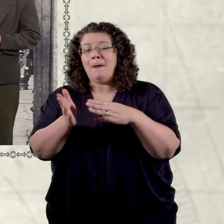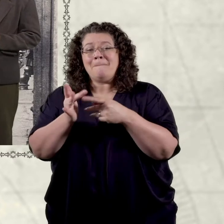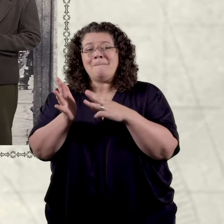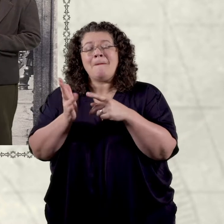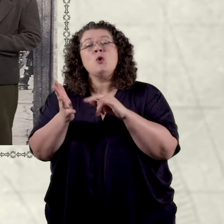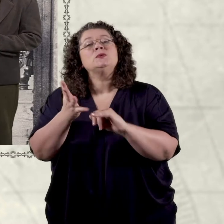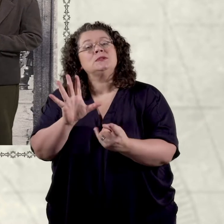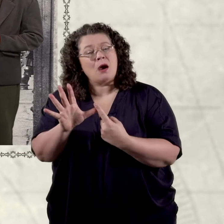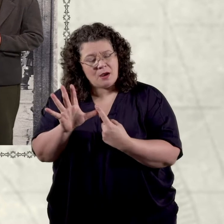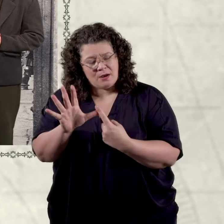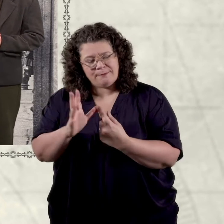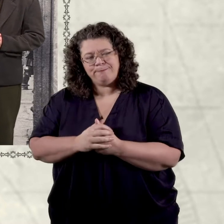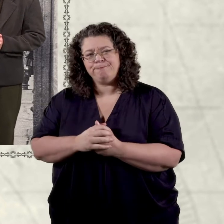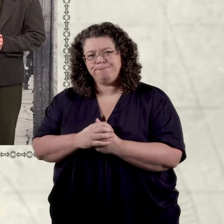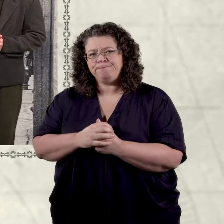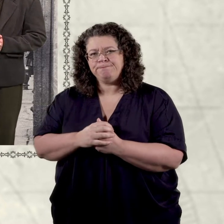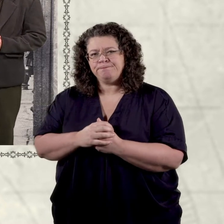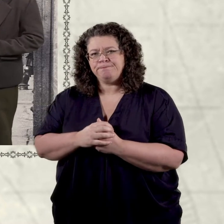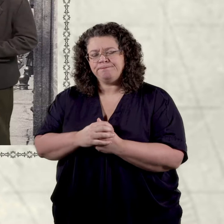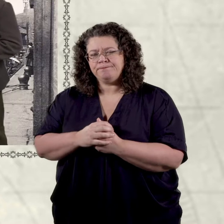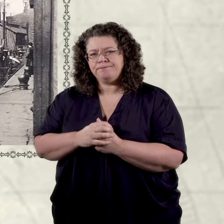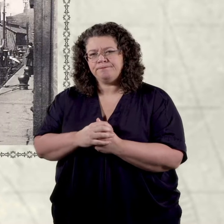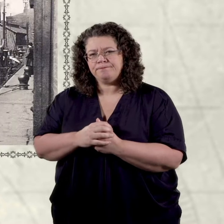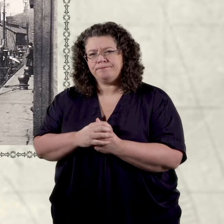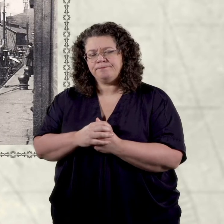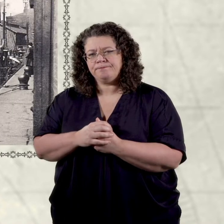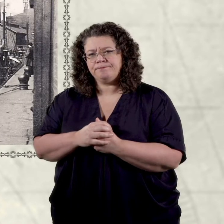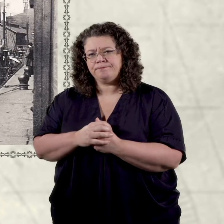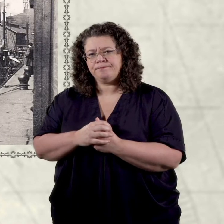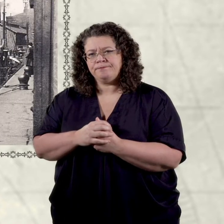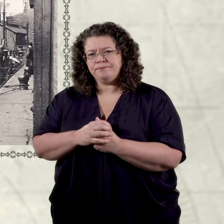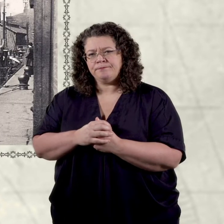dyma'n llong ni'n cyrraedd. Y Mimosa.